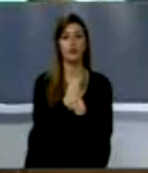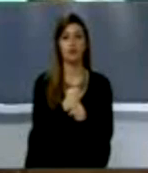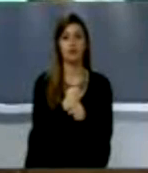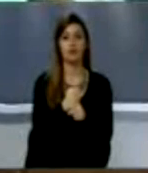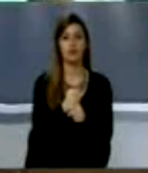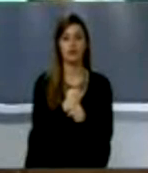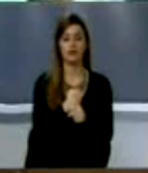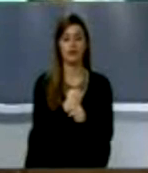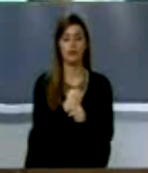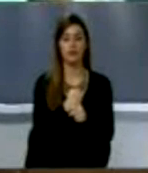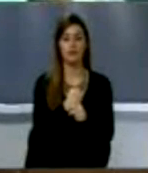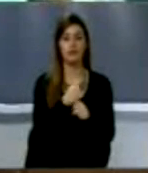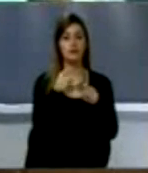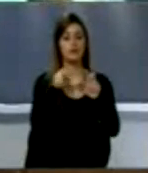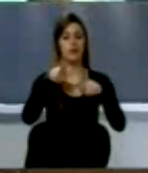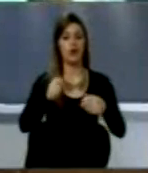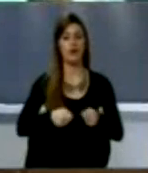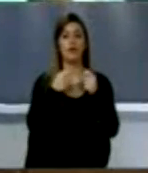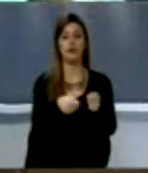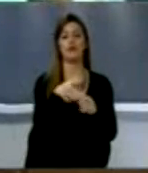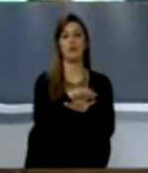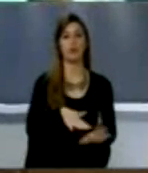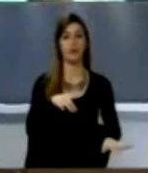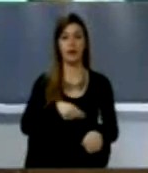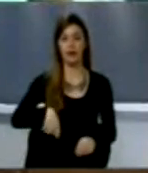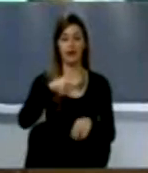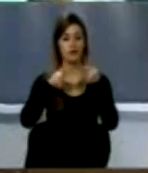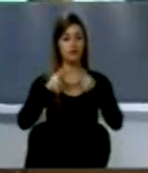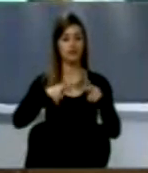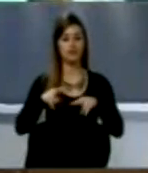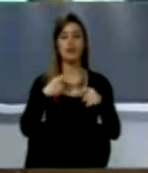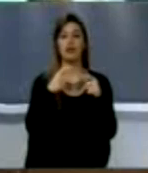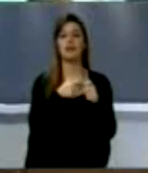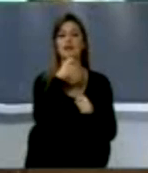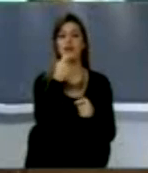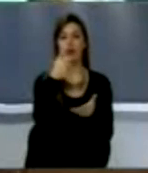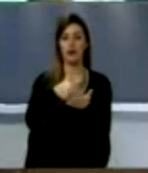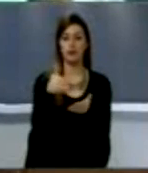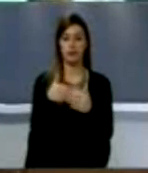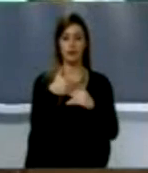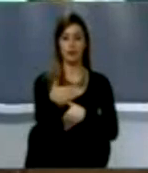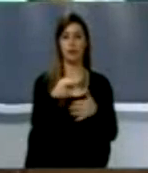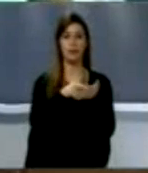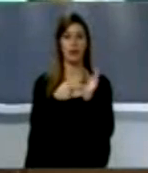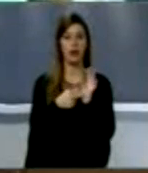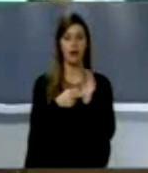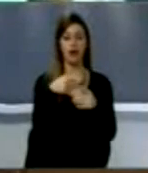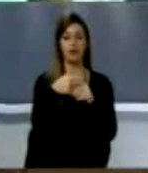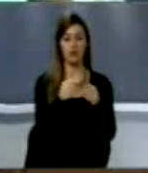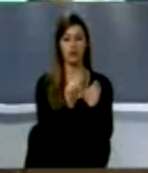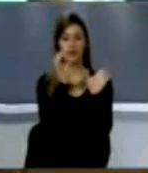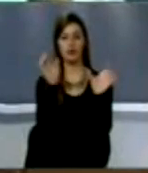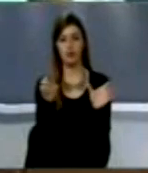ato. Keni dorëzuar dokumentin që na tregon se si do të shpenzohet gjithë paraja publike, edhe atë në disa raste edhe përtej